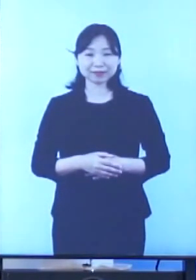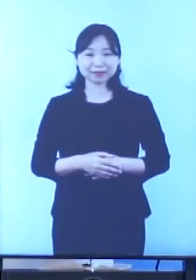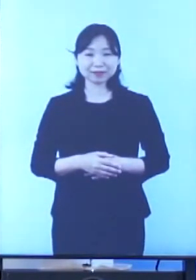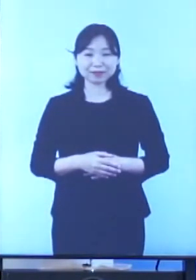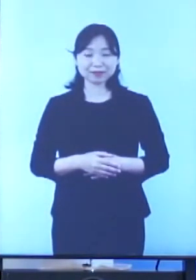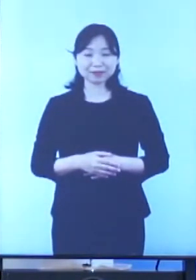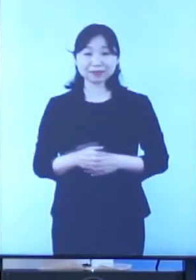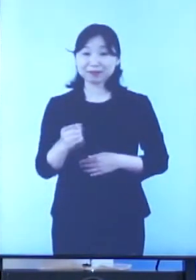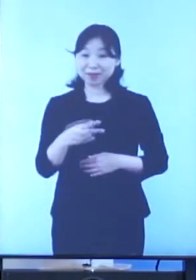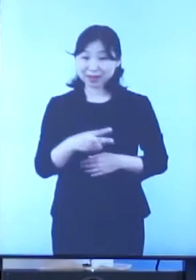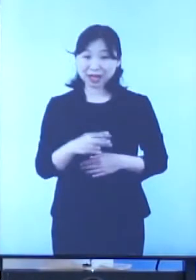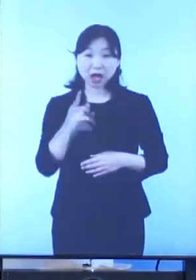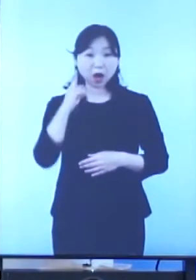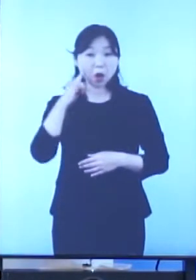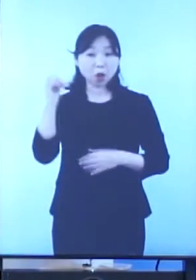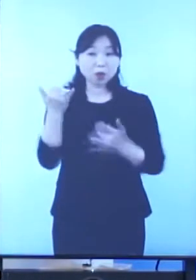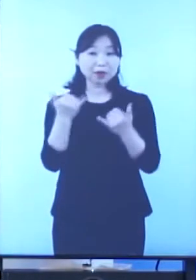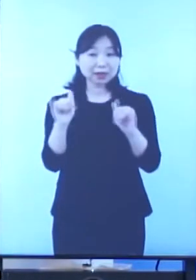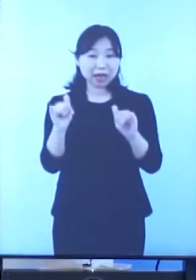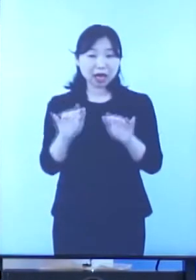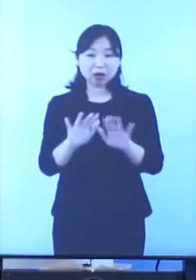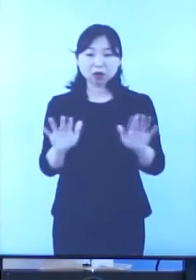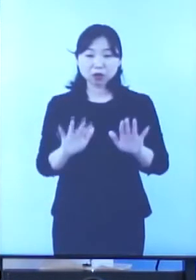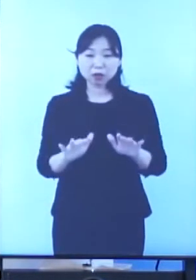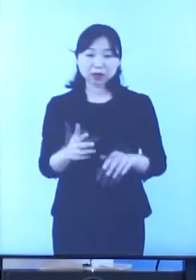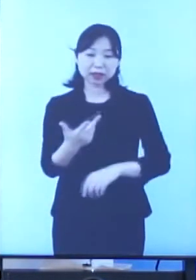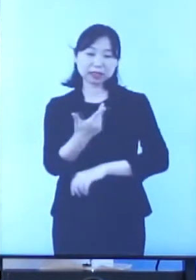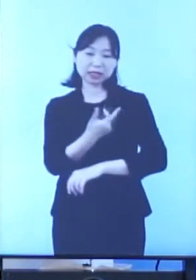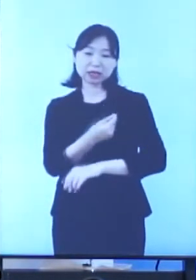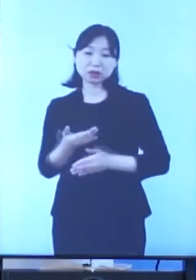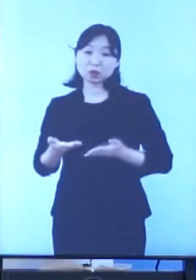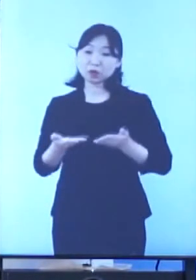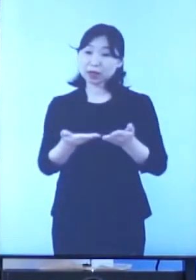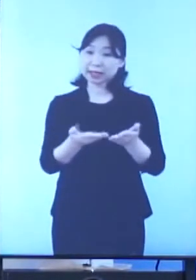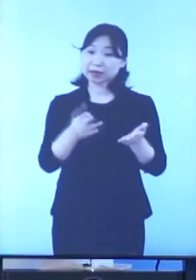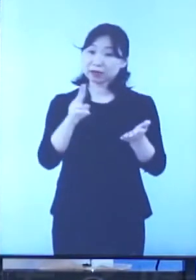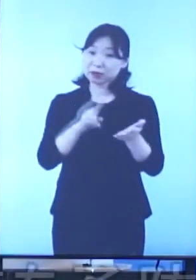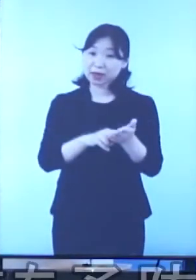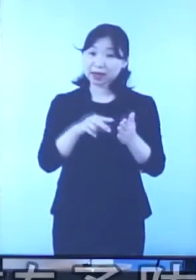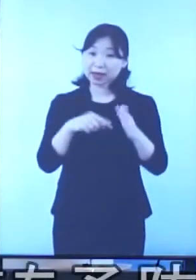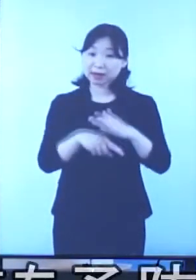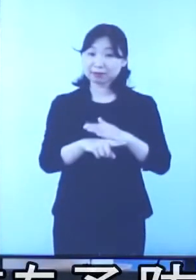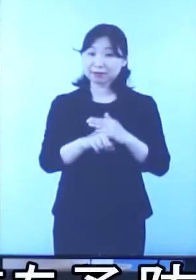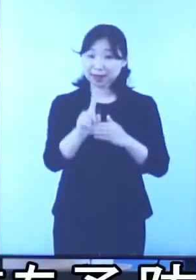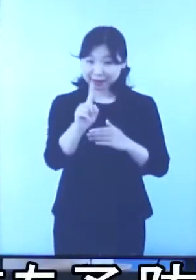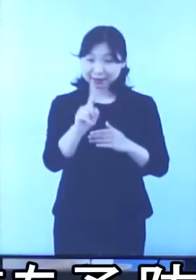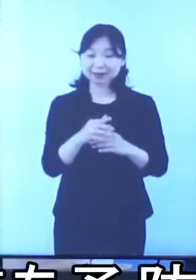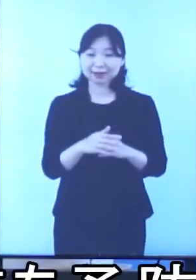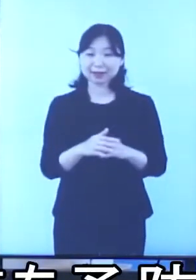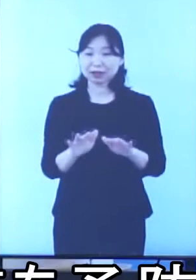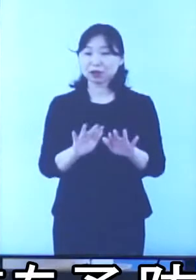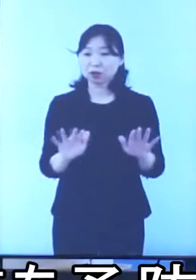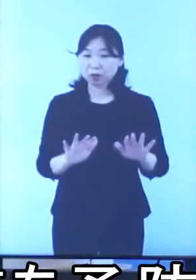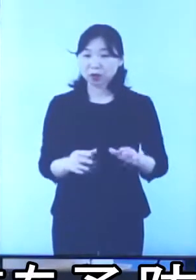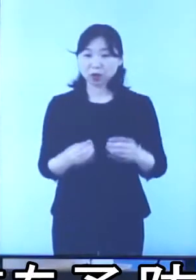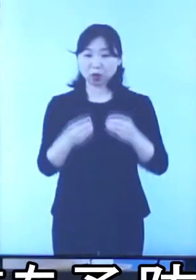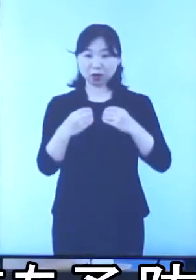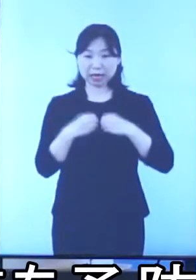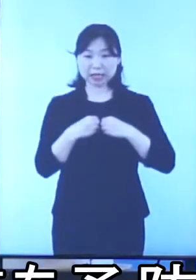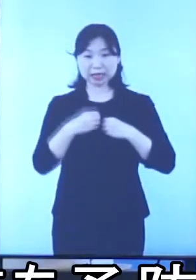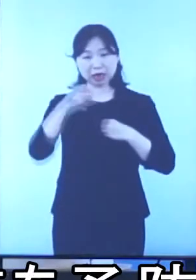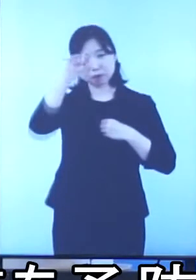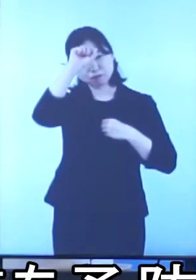そして保護者がお子さんに接種を受けさせることを決めた理由については、お子さんの感染や重症